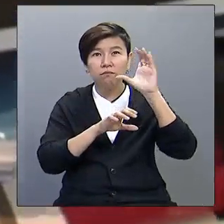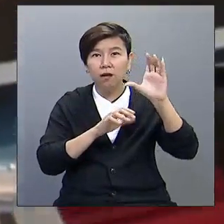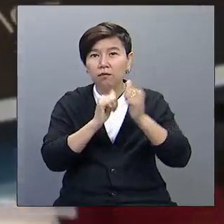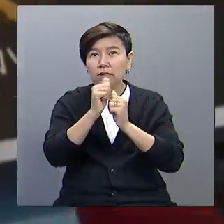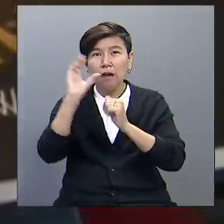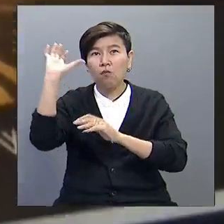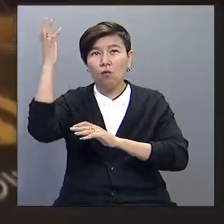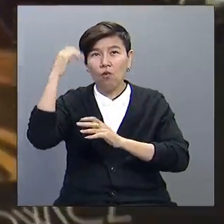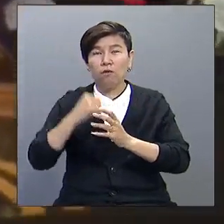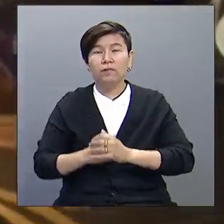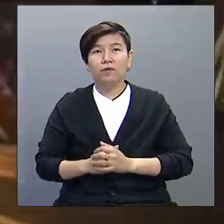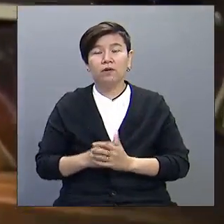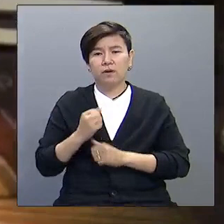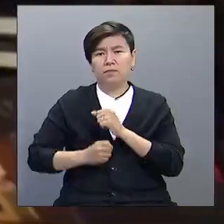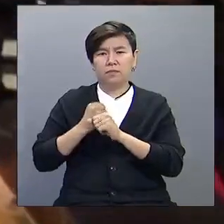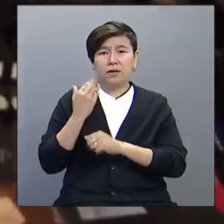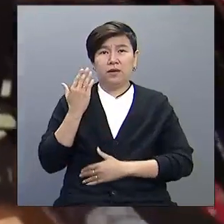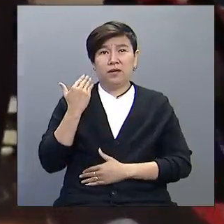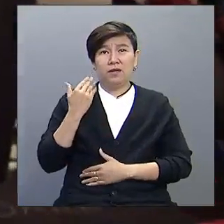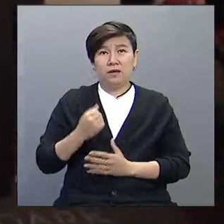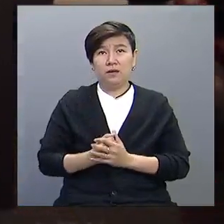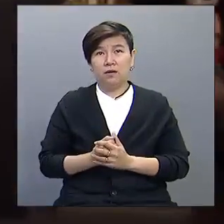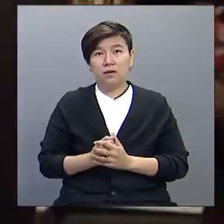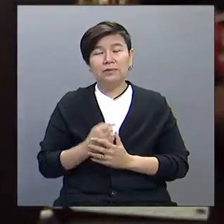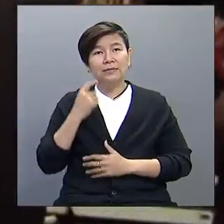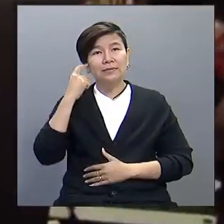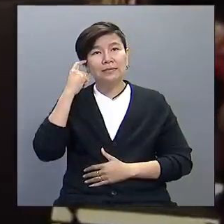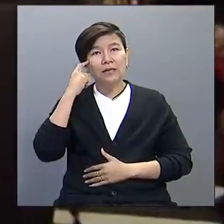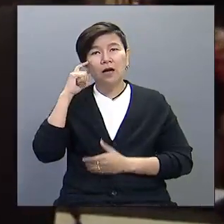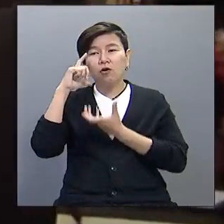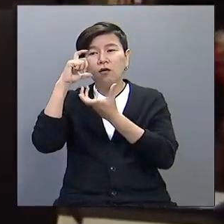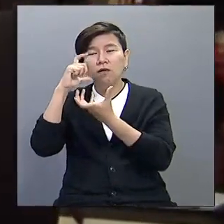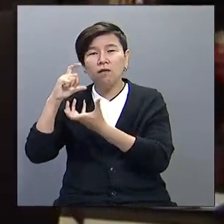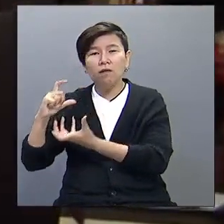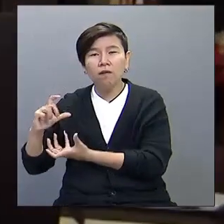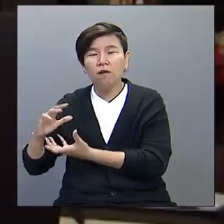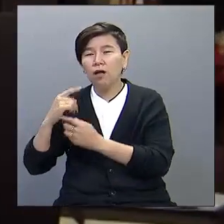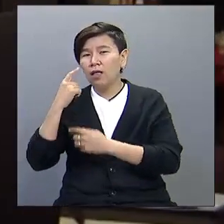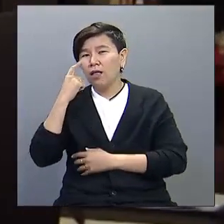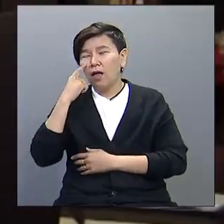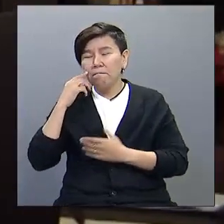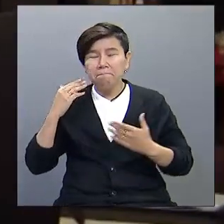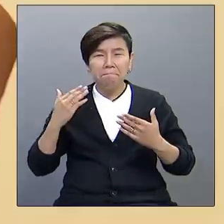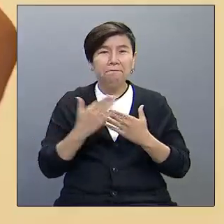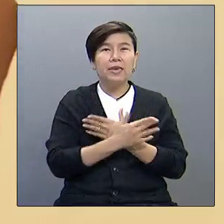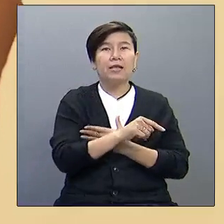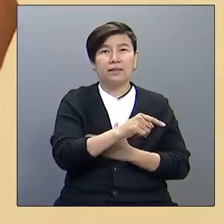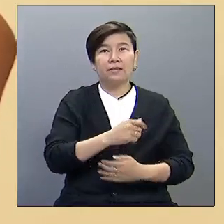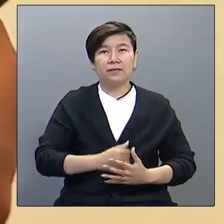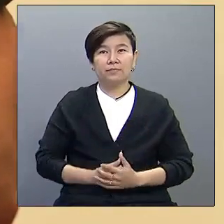หากช่วงไม่กี่ปีมานี้กอล์ฟทีโบนกลับเลือกวางเลนเพื่อพักสายตาค้นหามุมมองใหม่